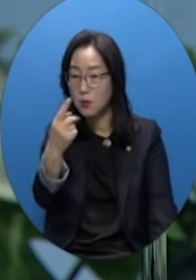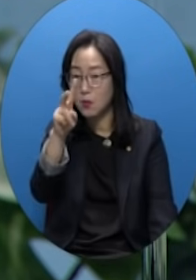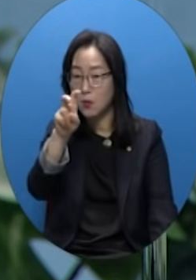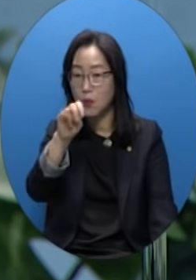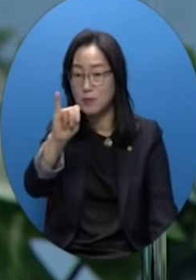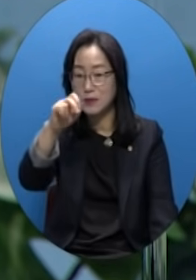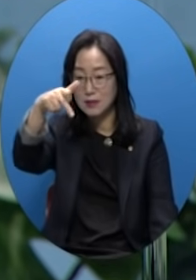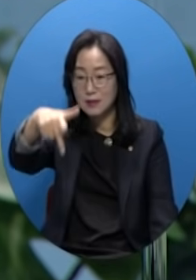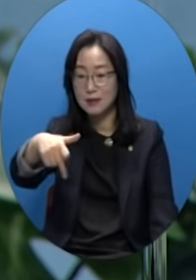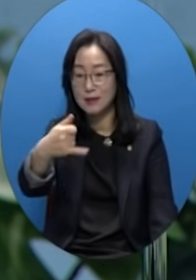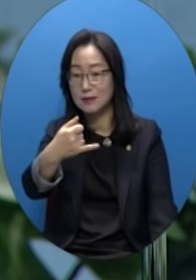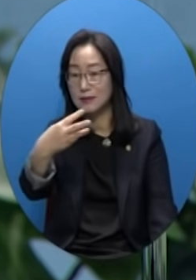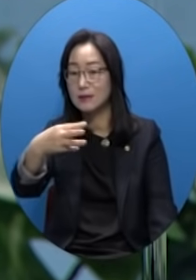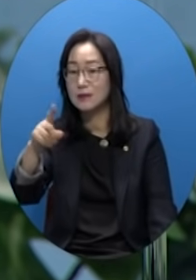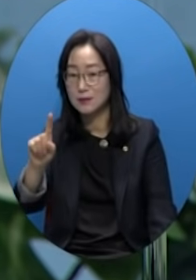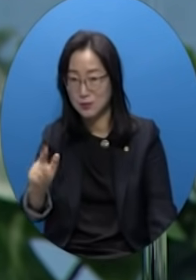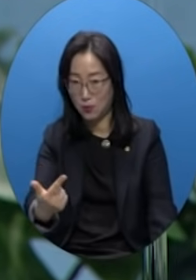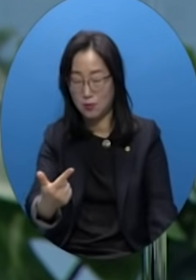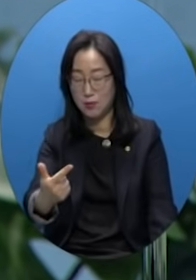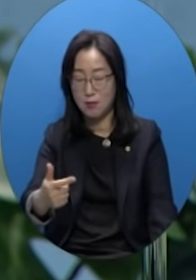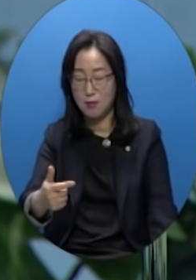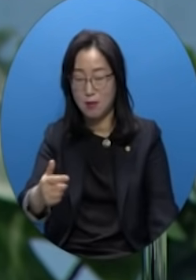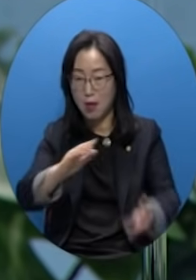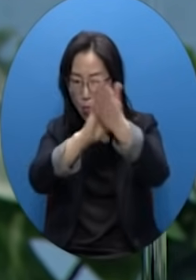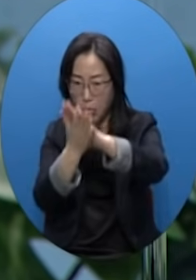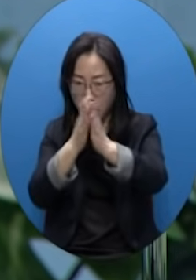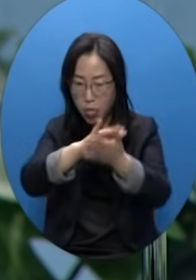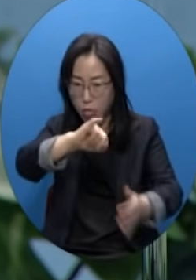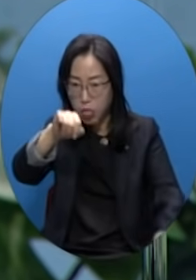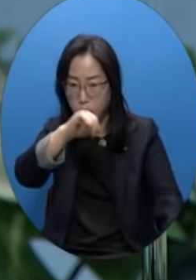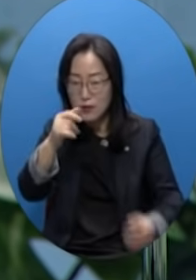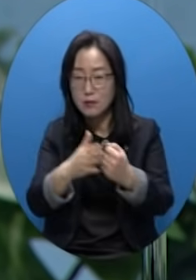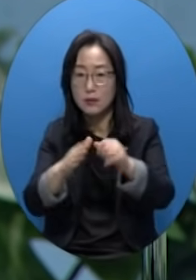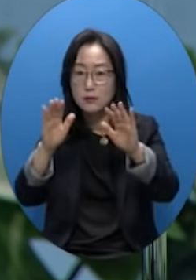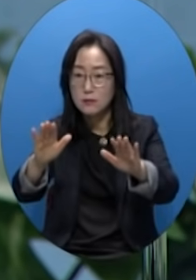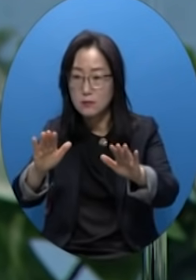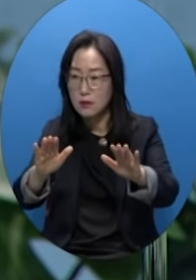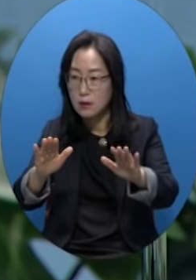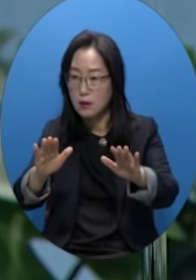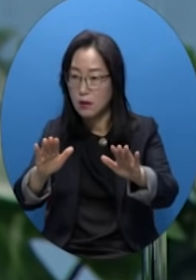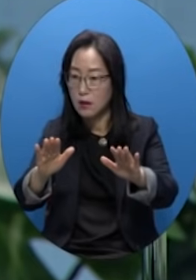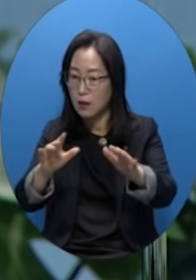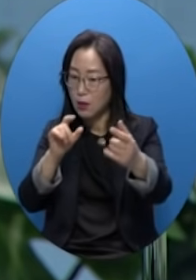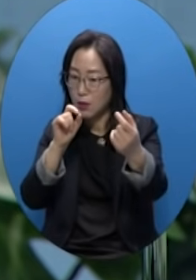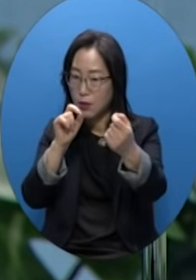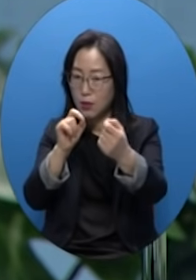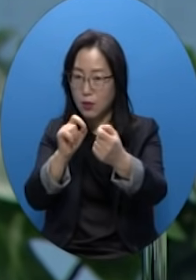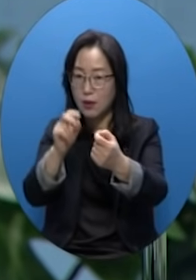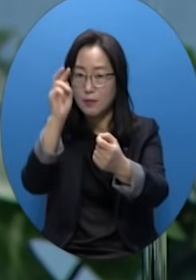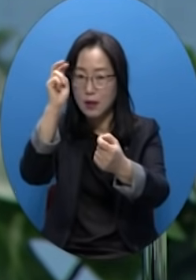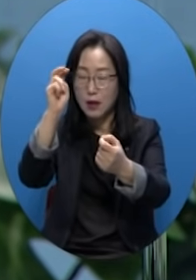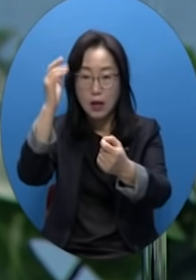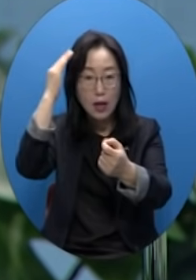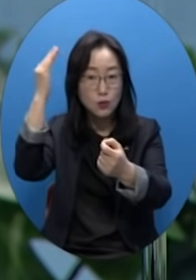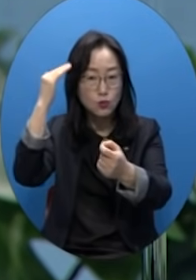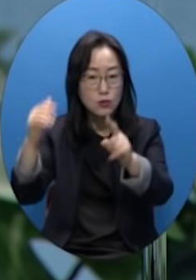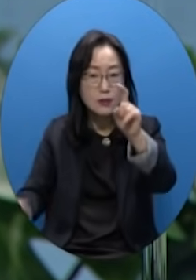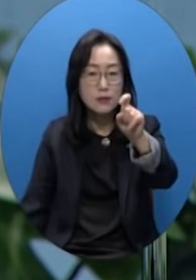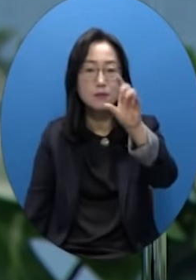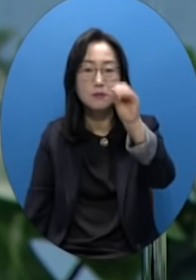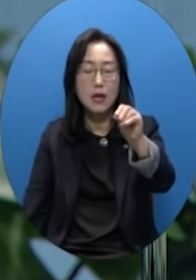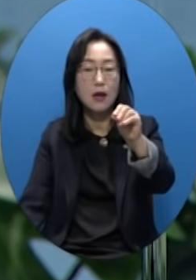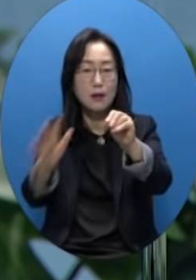나와서 지금같은 확산 추세 라는 곧 우리 한국 또한 10만명